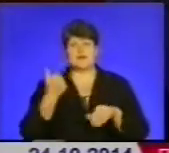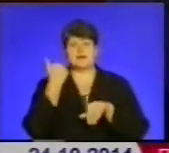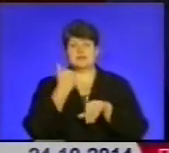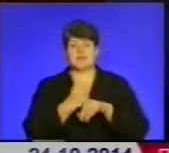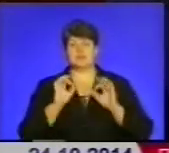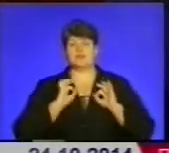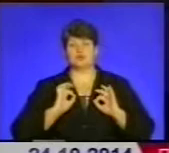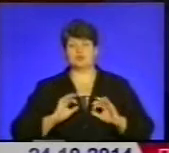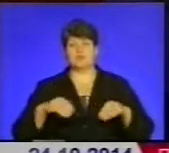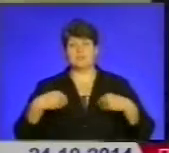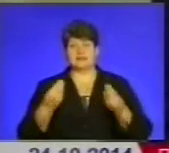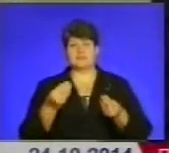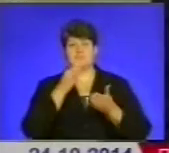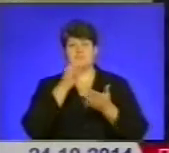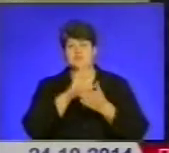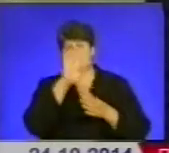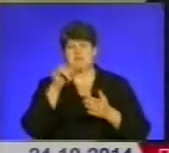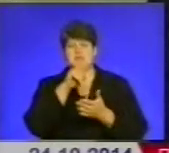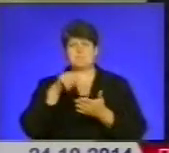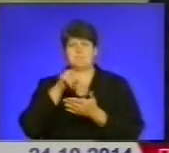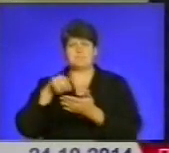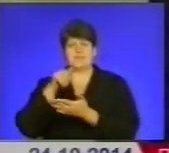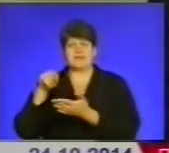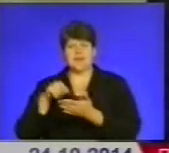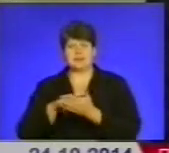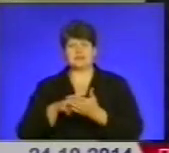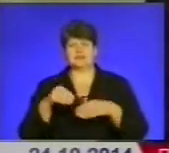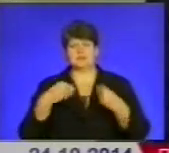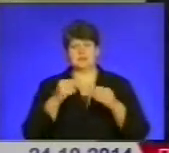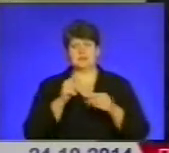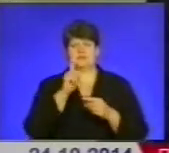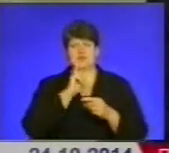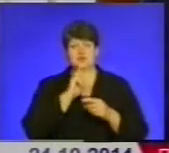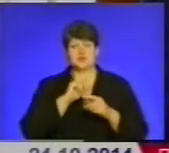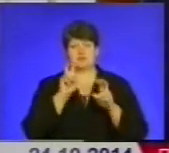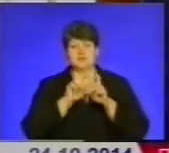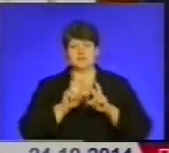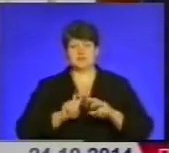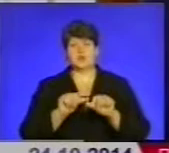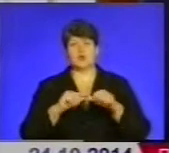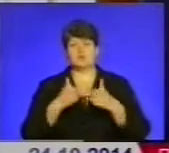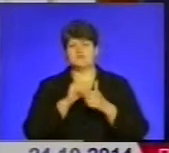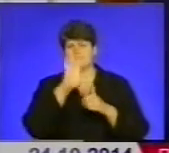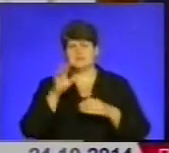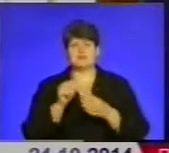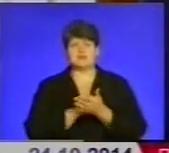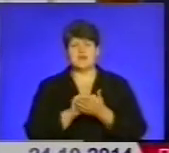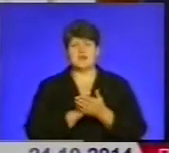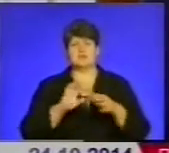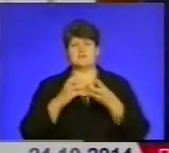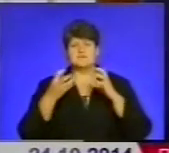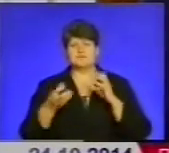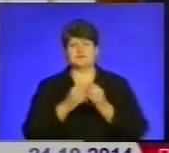дати відповіді на всі питання, які поставила тимчасова слідча комісія, каже Олексій Кайда. Всі матеріали та висновки причин